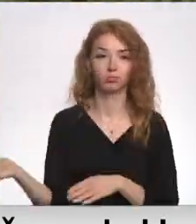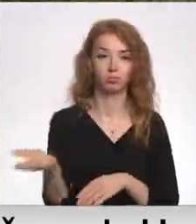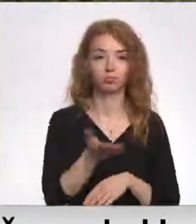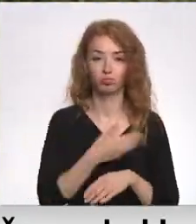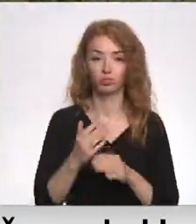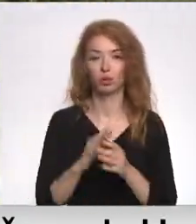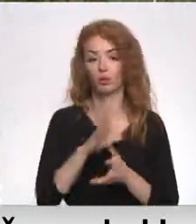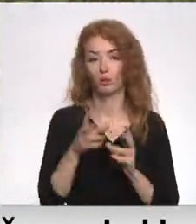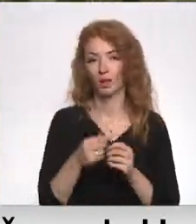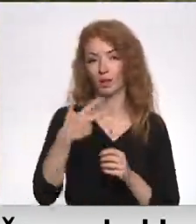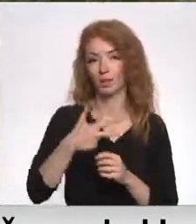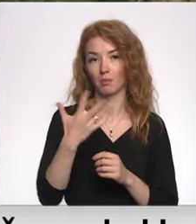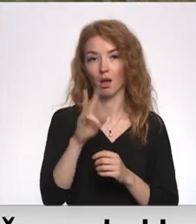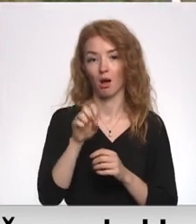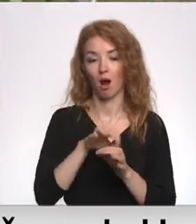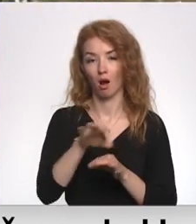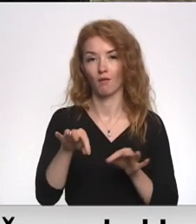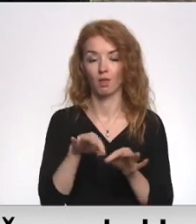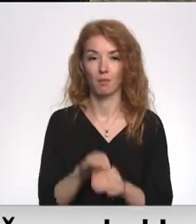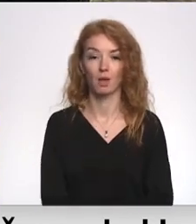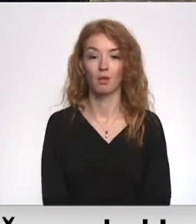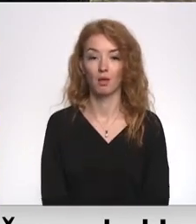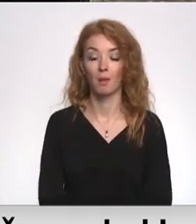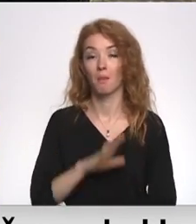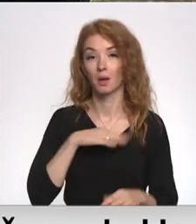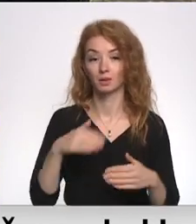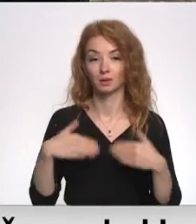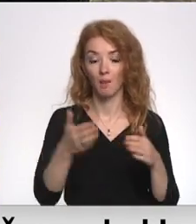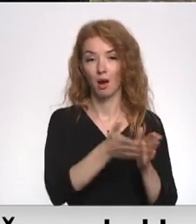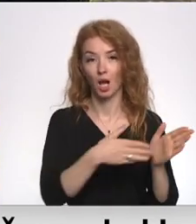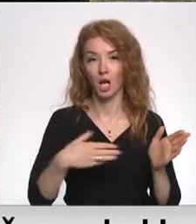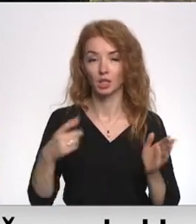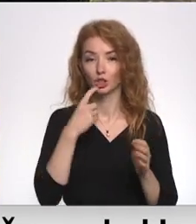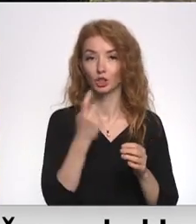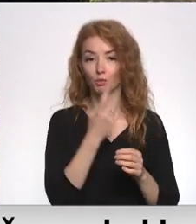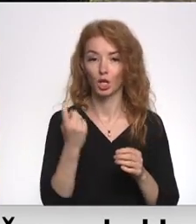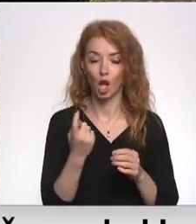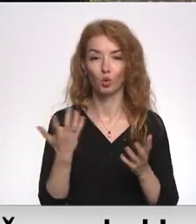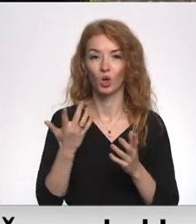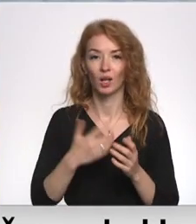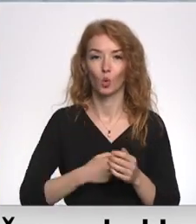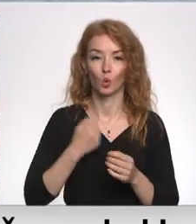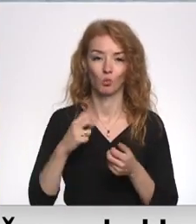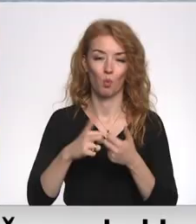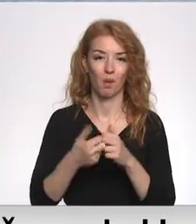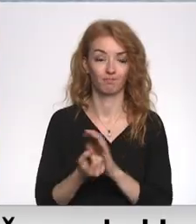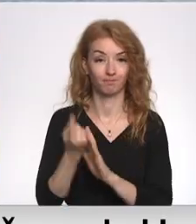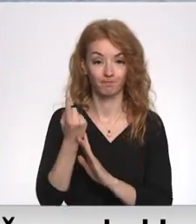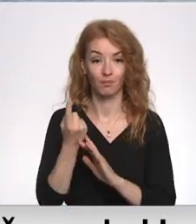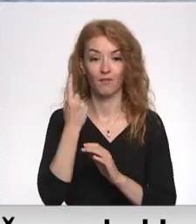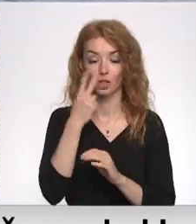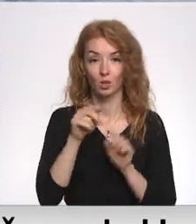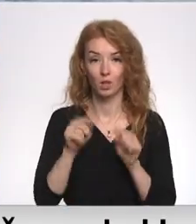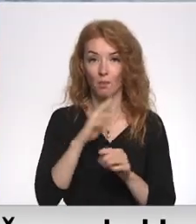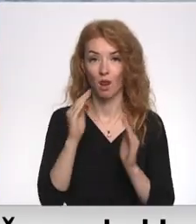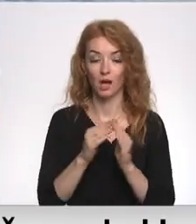niedraujaudžu platību 35 hektāru platībā. Tam sekos ezera krasta stiprināšana kritiskajos posmos. Viens no tiem ir